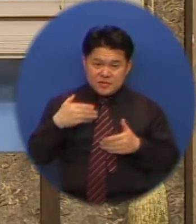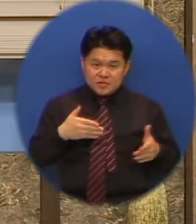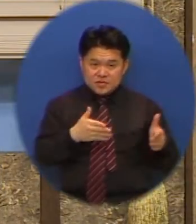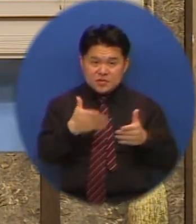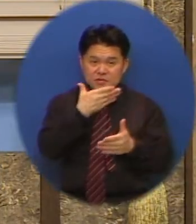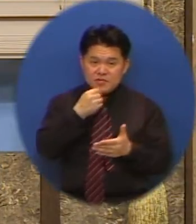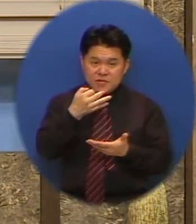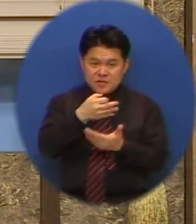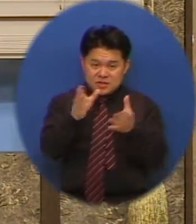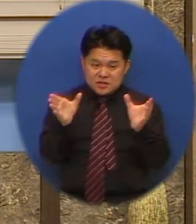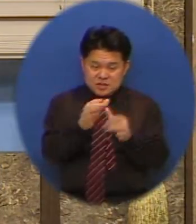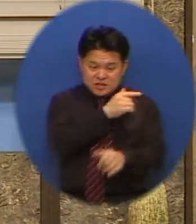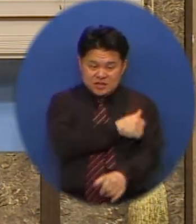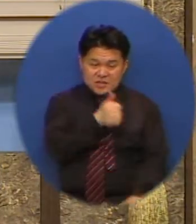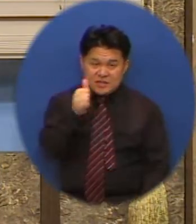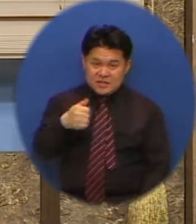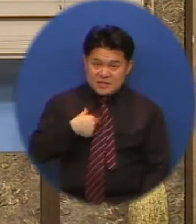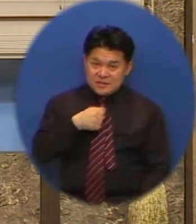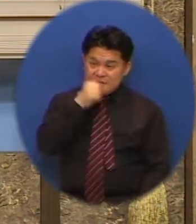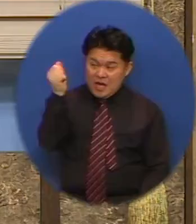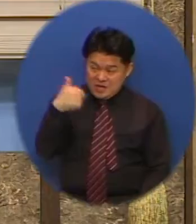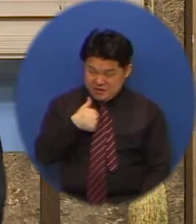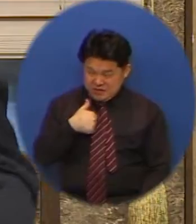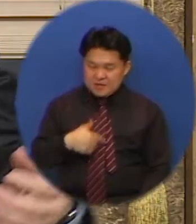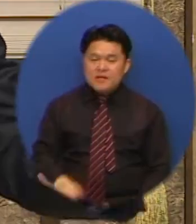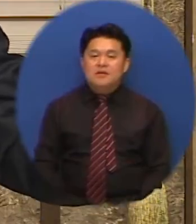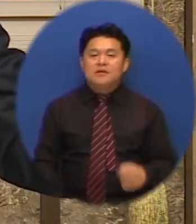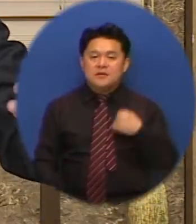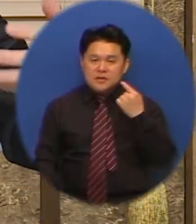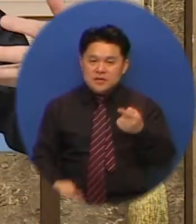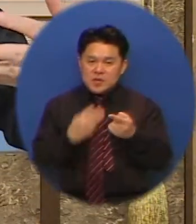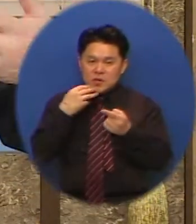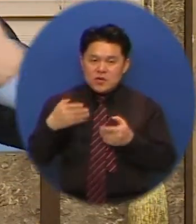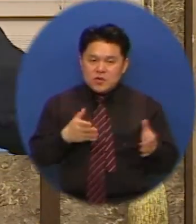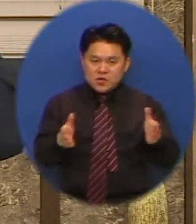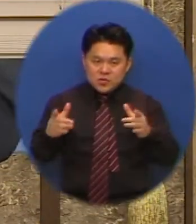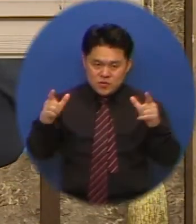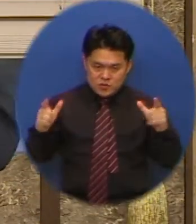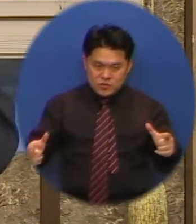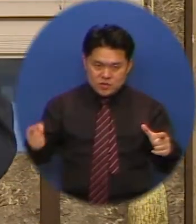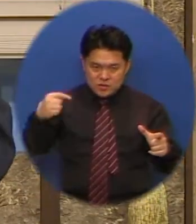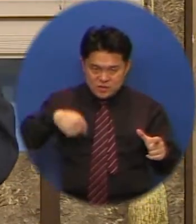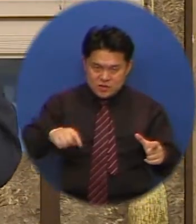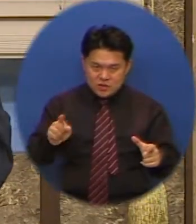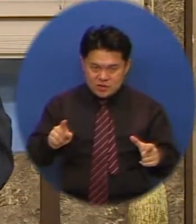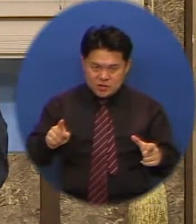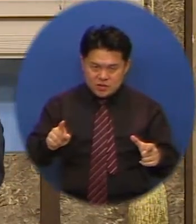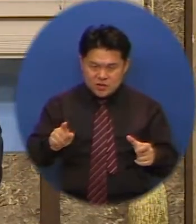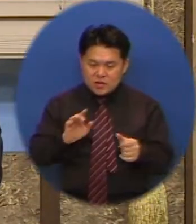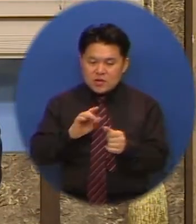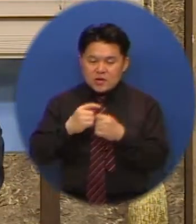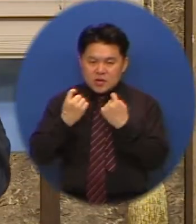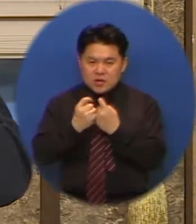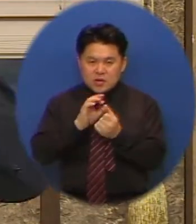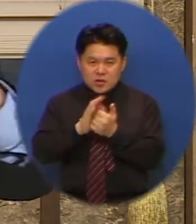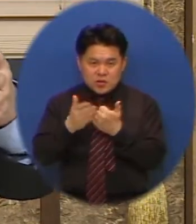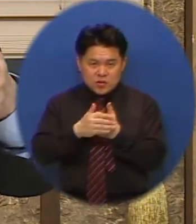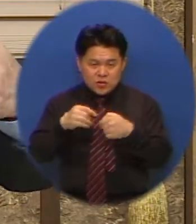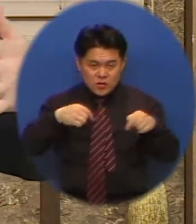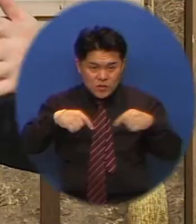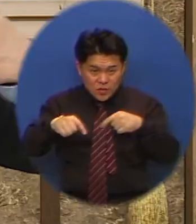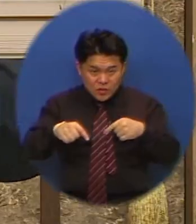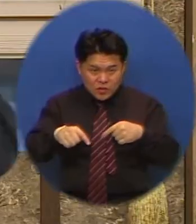2009년에 경기복지재단 이사장이 되면서 경기도에는 이제 민간 협치에 네. 무한돌봄센터라는 걸